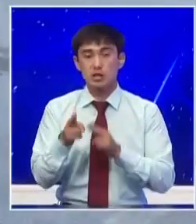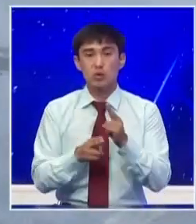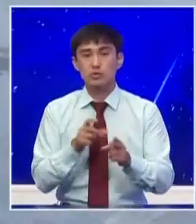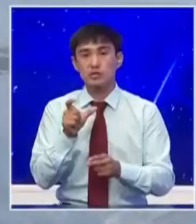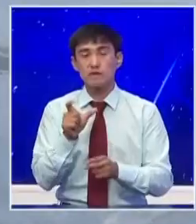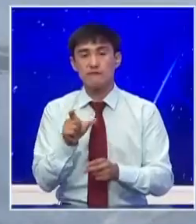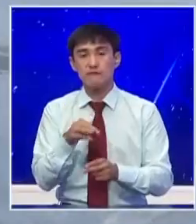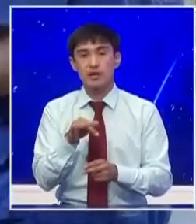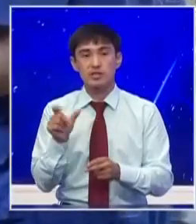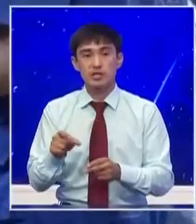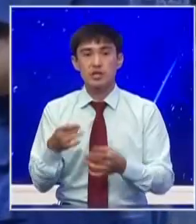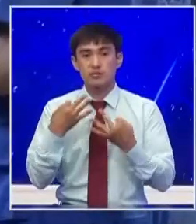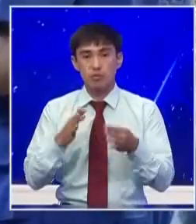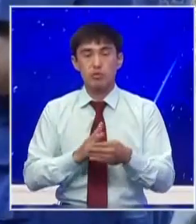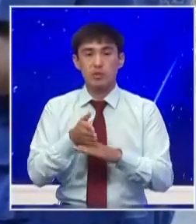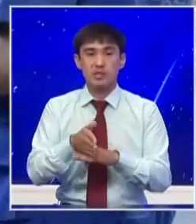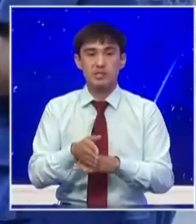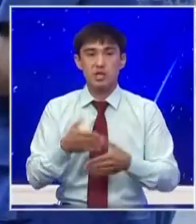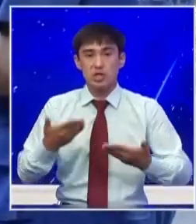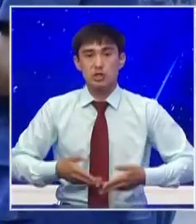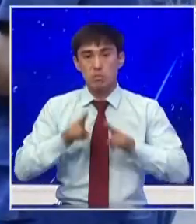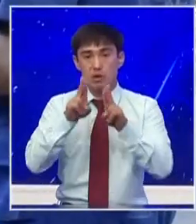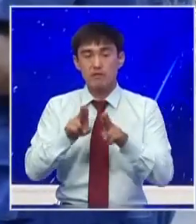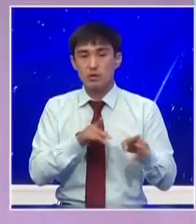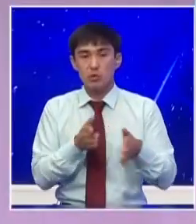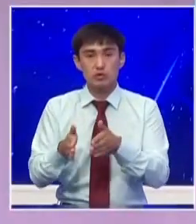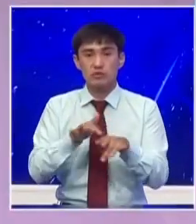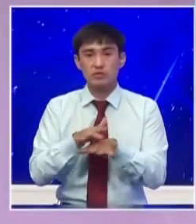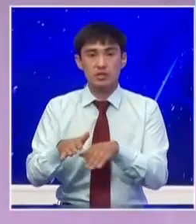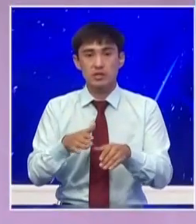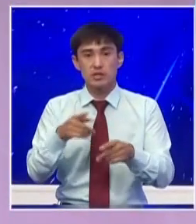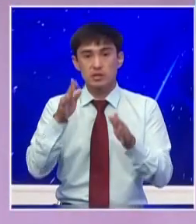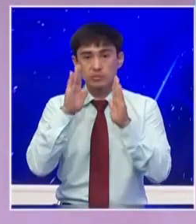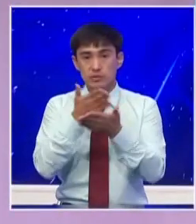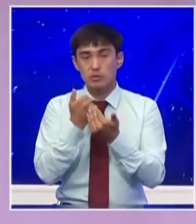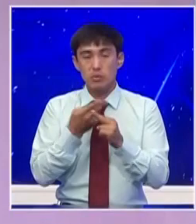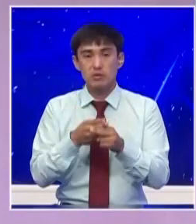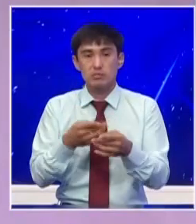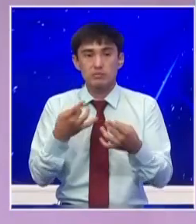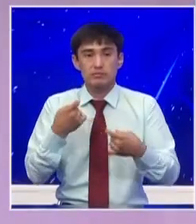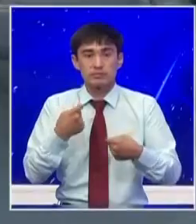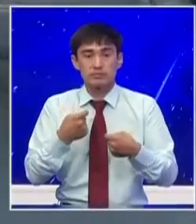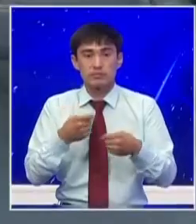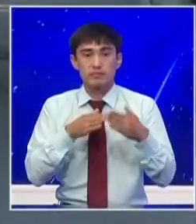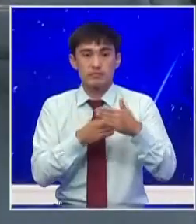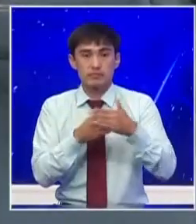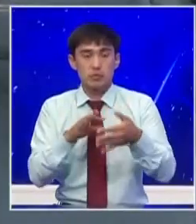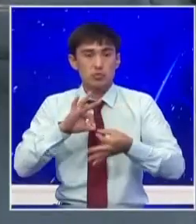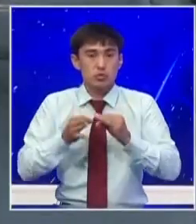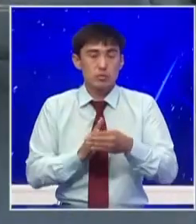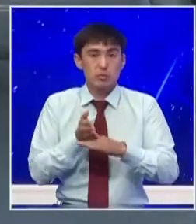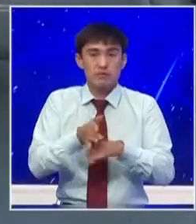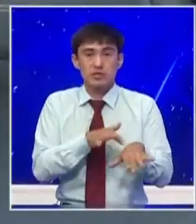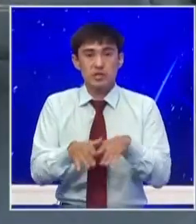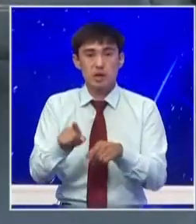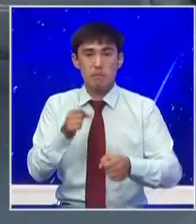отсутствие свободного проезда. Часто жители не соблюдают правила дорожного движения и паркуются как придется, что в свою очередь вызывает трудности